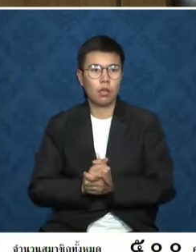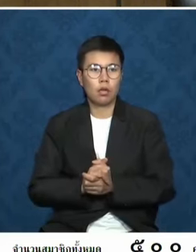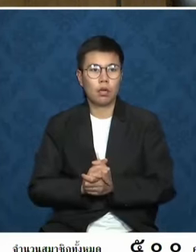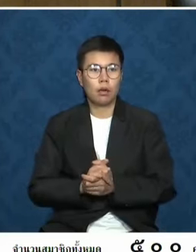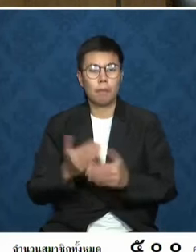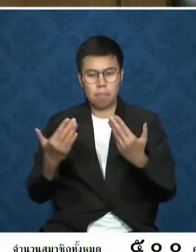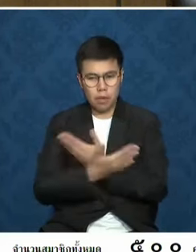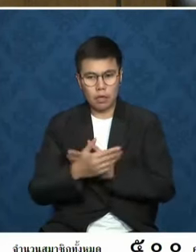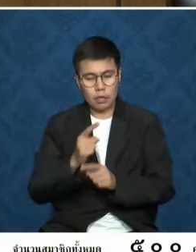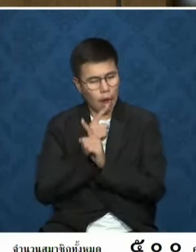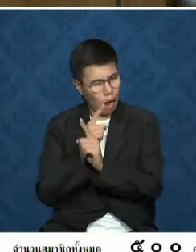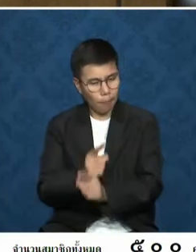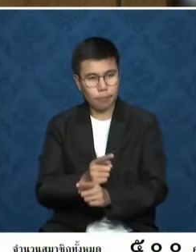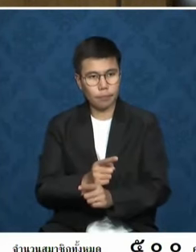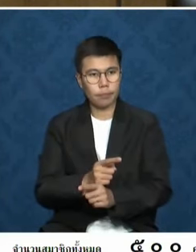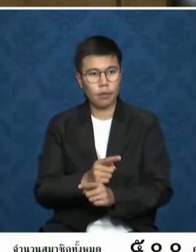ได้มีการเปลยนแลงอย่